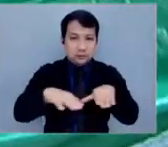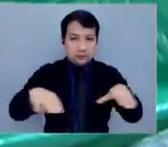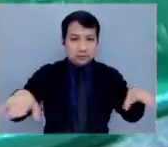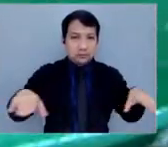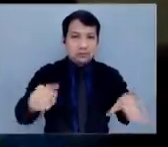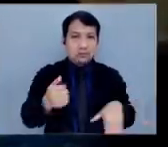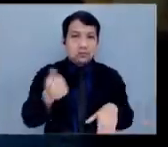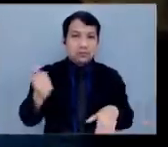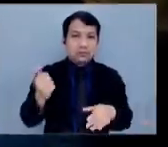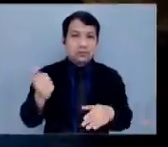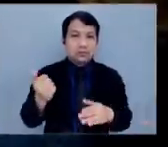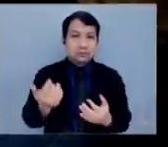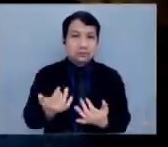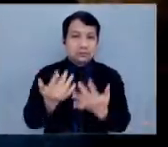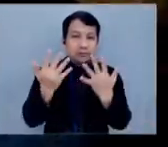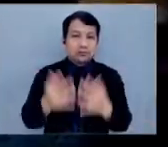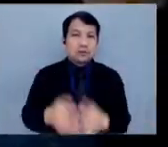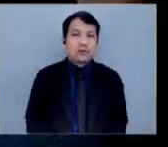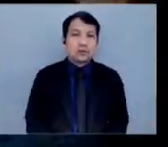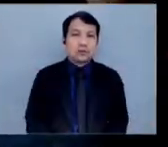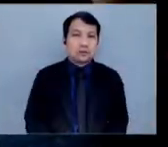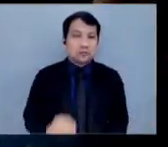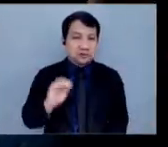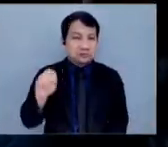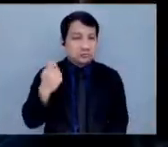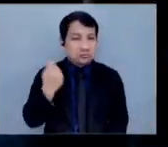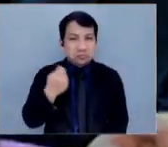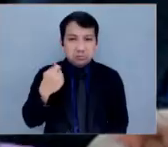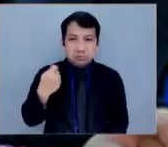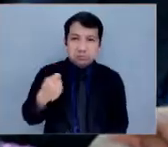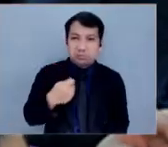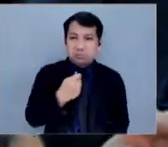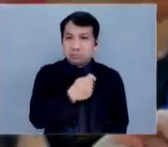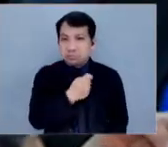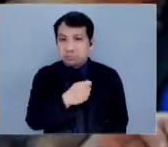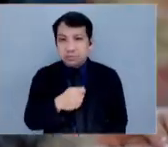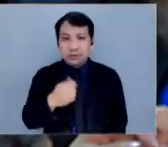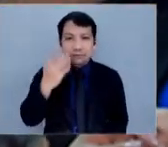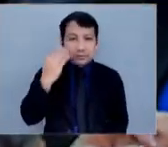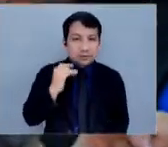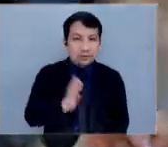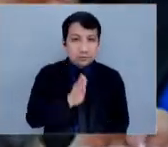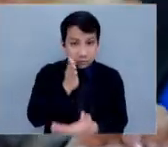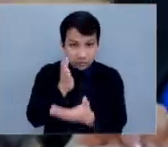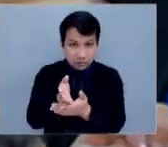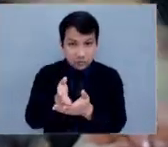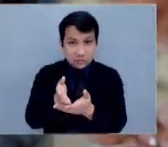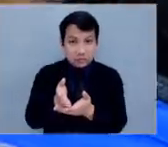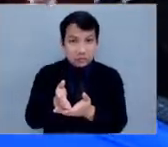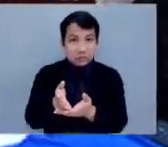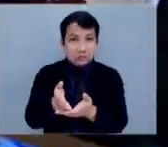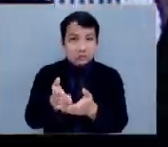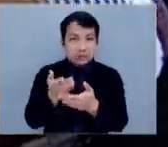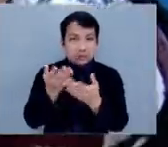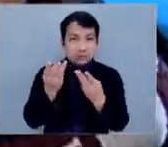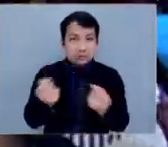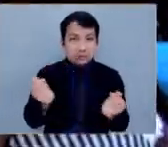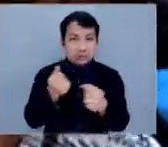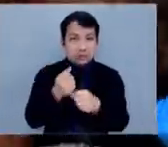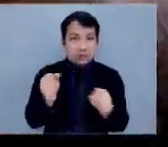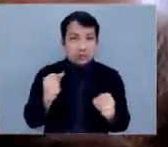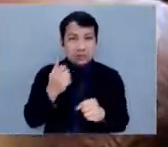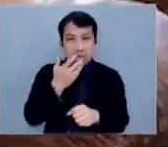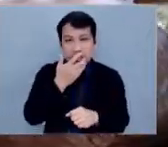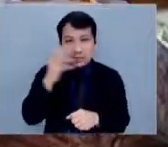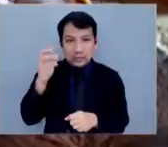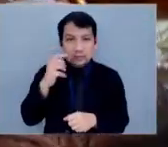nasunugan. Kanya-kanyang paypay naman ang ilang residente na nagtungo sa evacuation center para maibsan ang init. Kabilang dyan ang